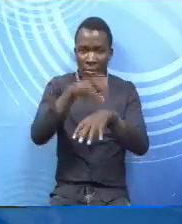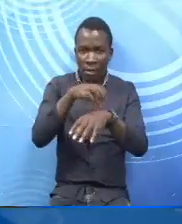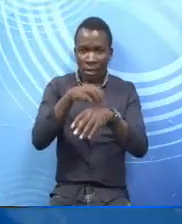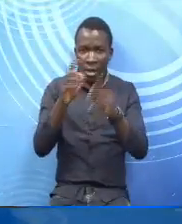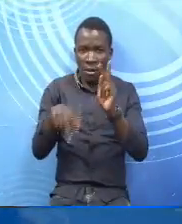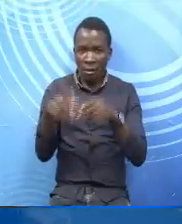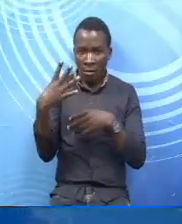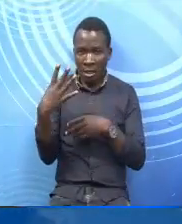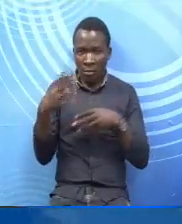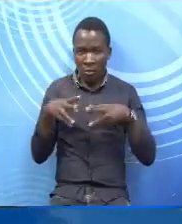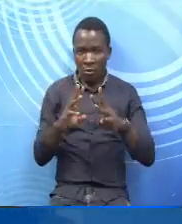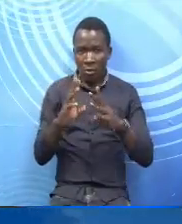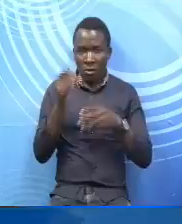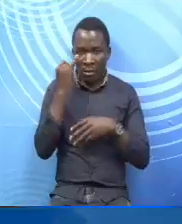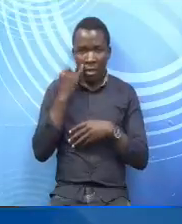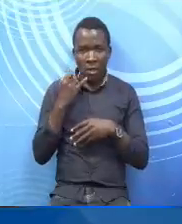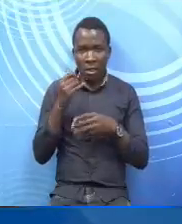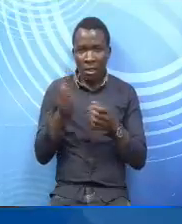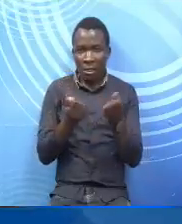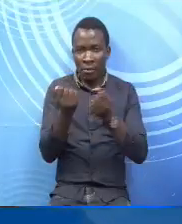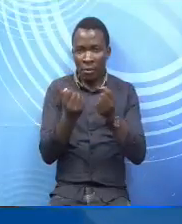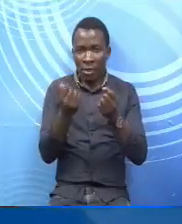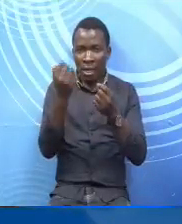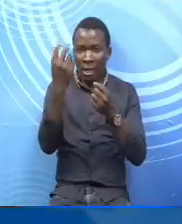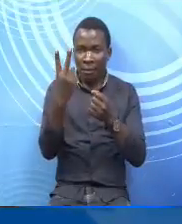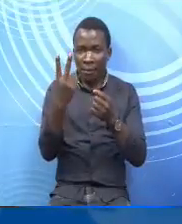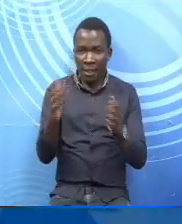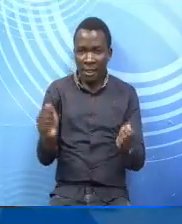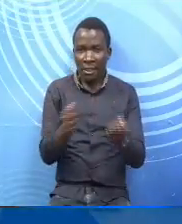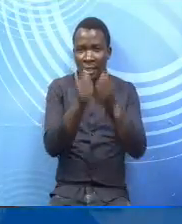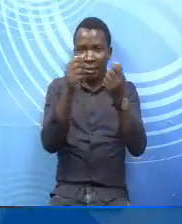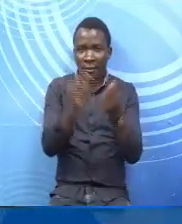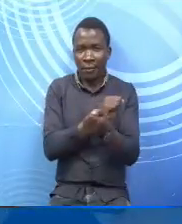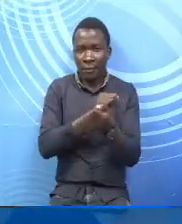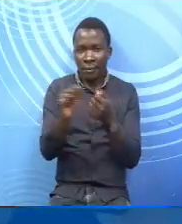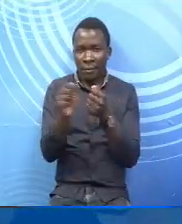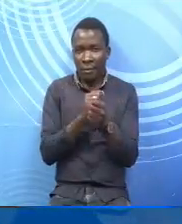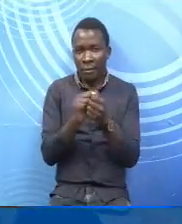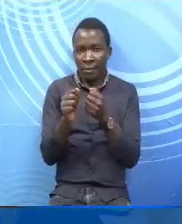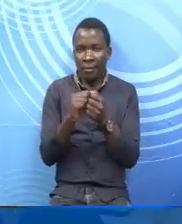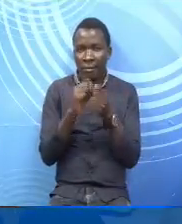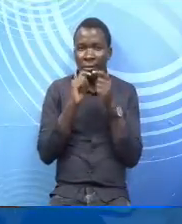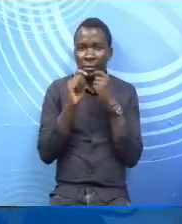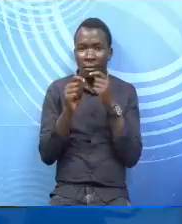bagera kuri 4 mu buryo bukomeye, imodoka ebyiri zagonganye nazo zirangirika. Siriste nawe urusha